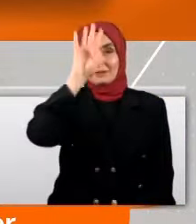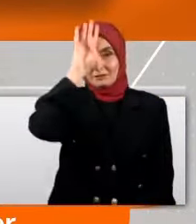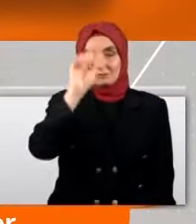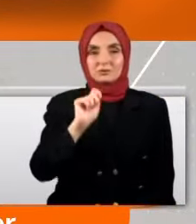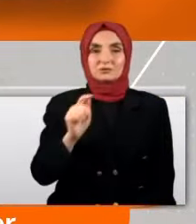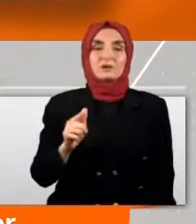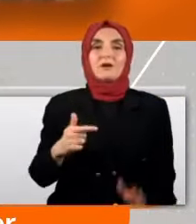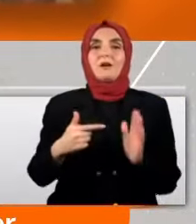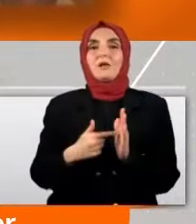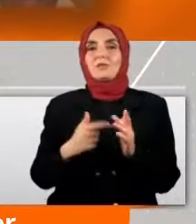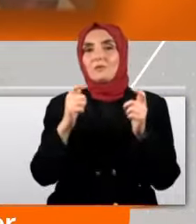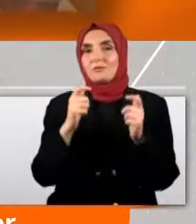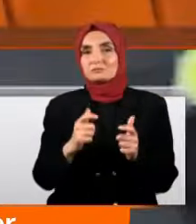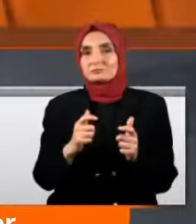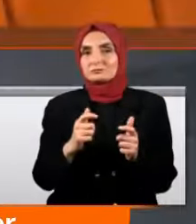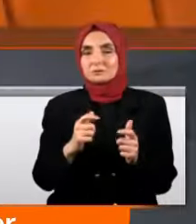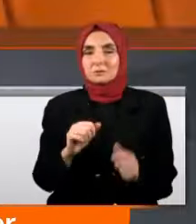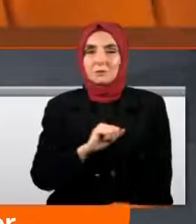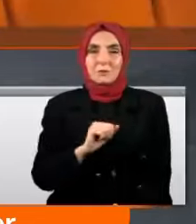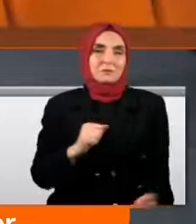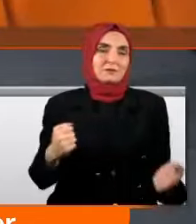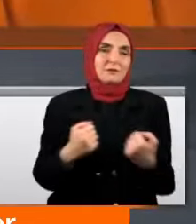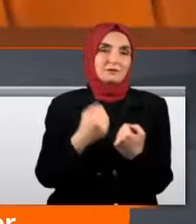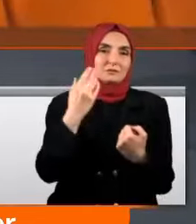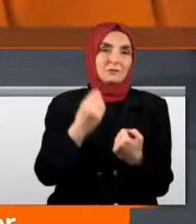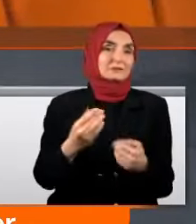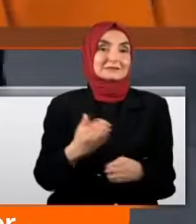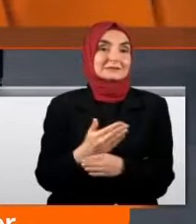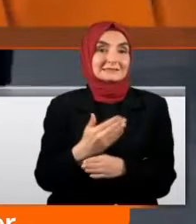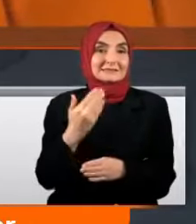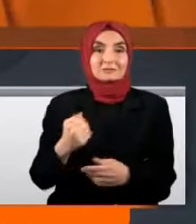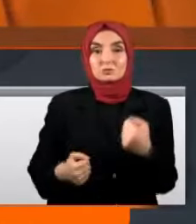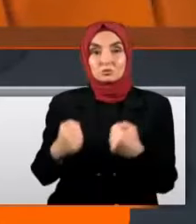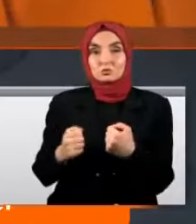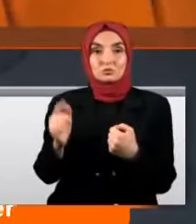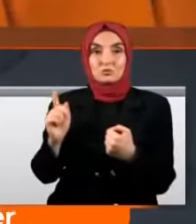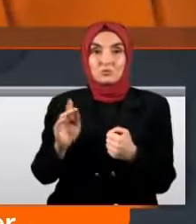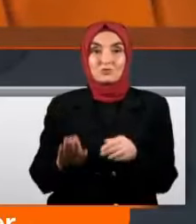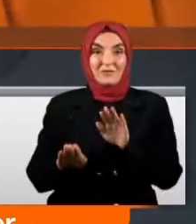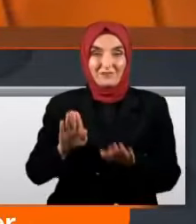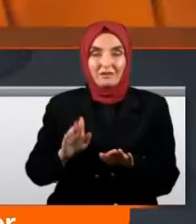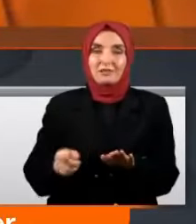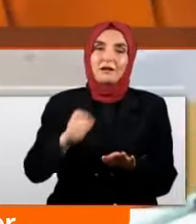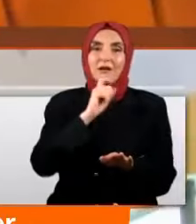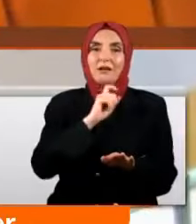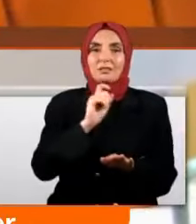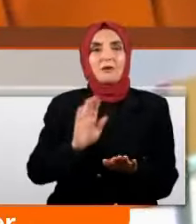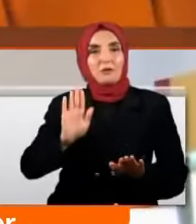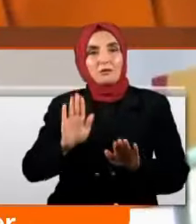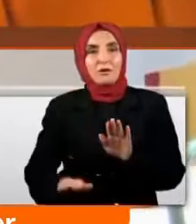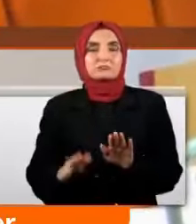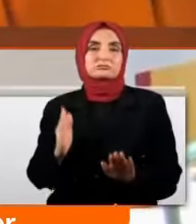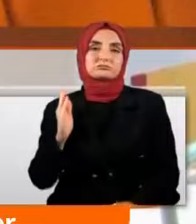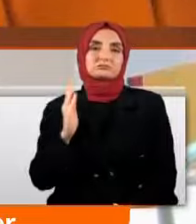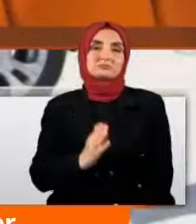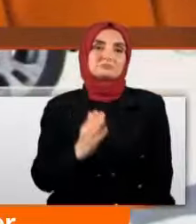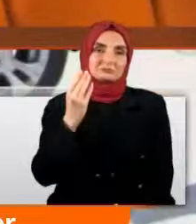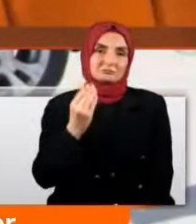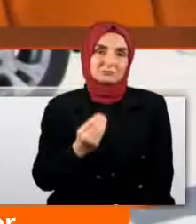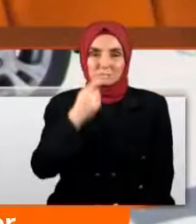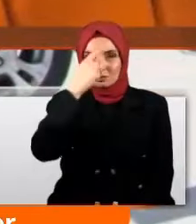korkunç kazanın nedeni iddiaya göre sürücünün fren yerine gaza basması oldu. Hemen önünde İlya Bahar'ın aracı vardı. Talihsiz adam